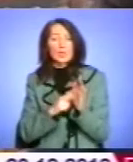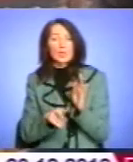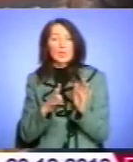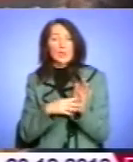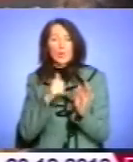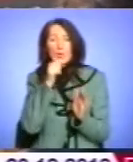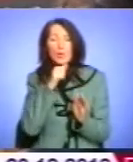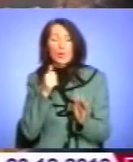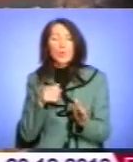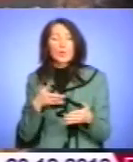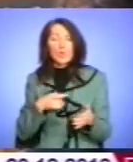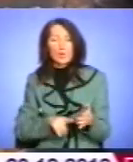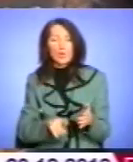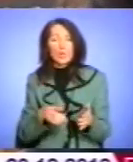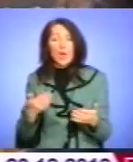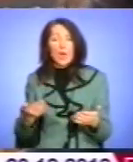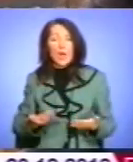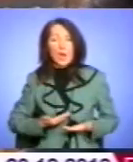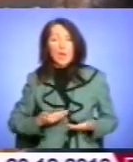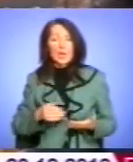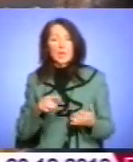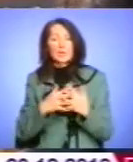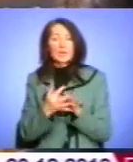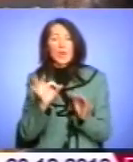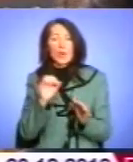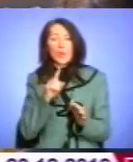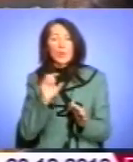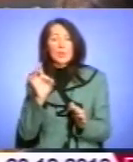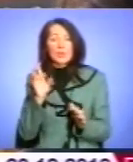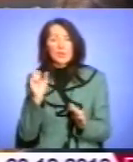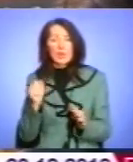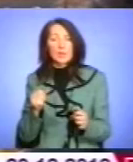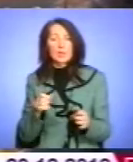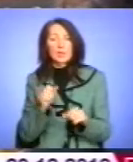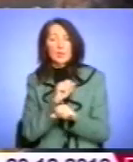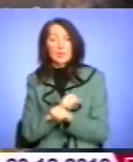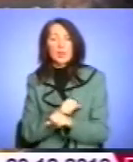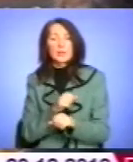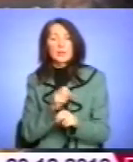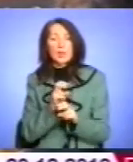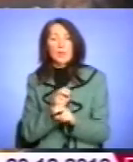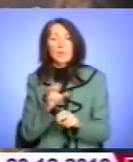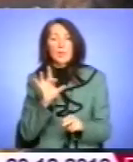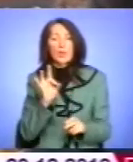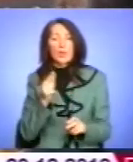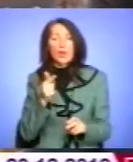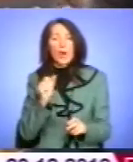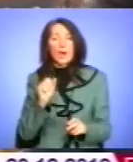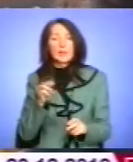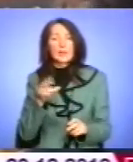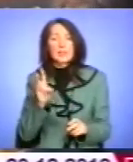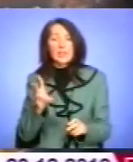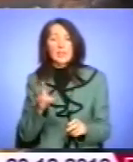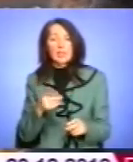року народження, жителька села Озерна. Та станція Рогатин, яка є також